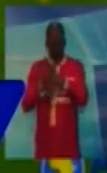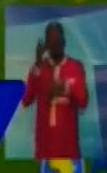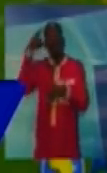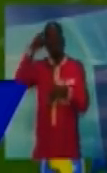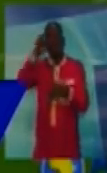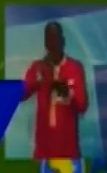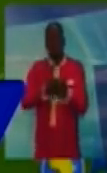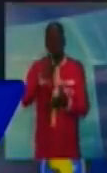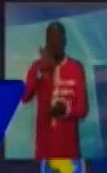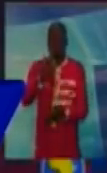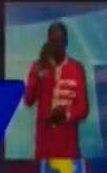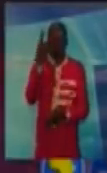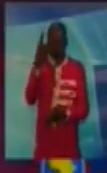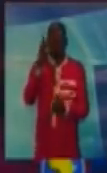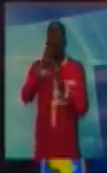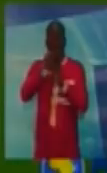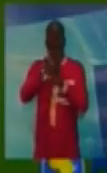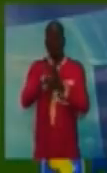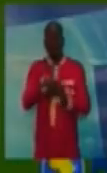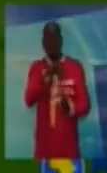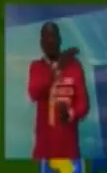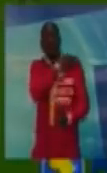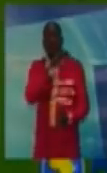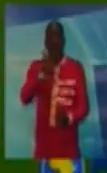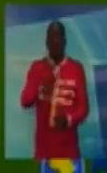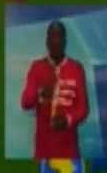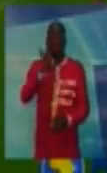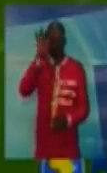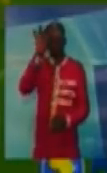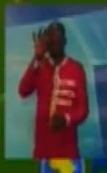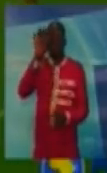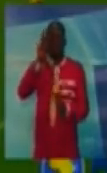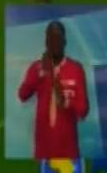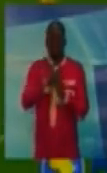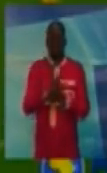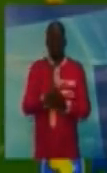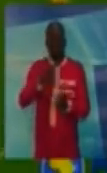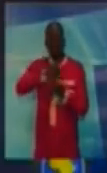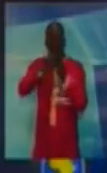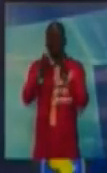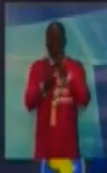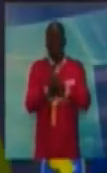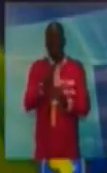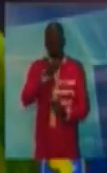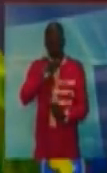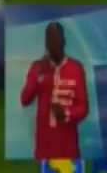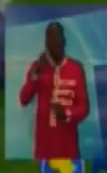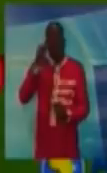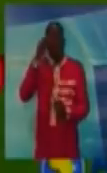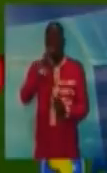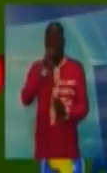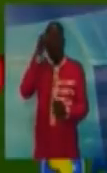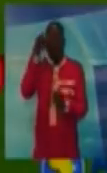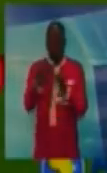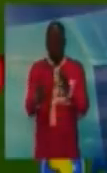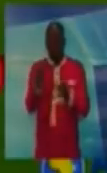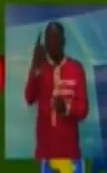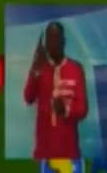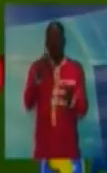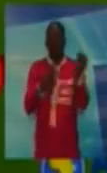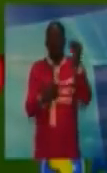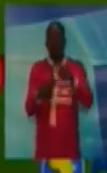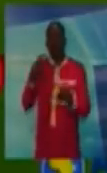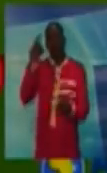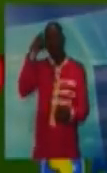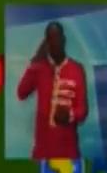à la 71e minute et de Karourou à la 77e ne changent rien au coup de sifflet final. 1-0 pour